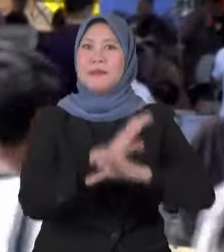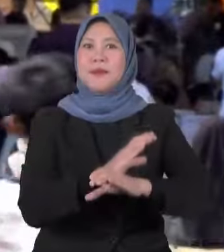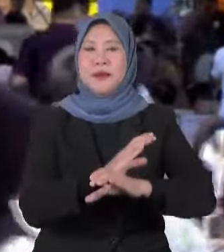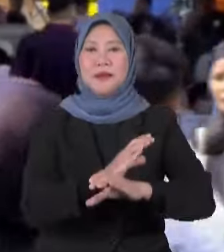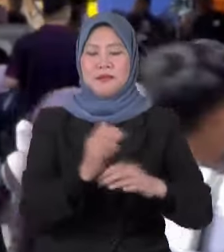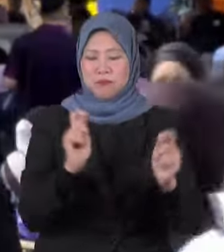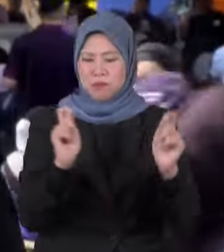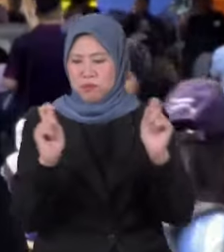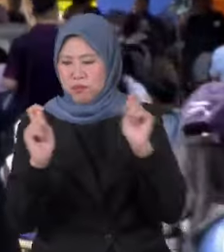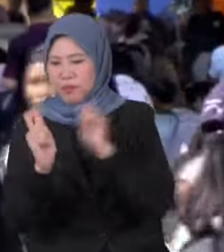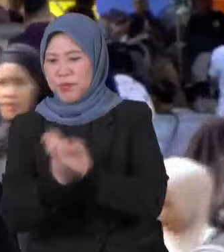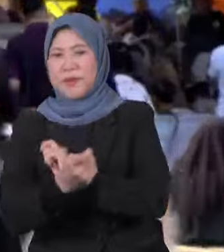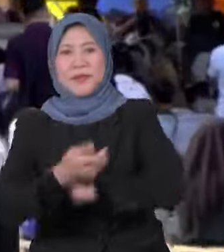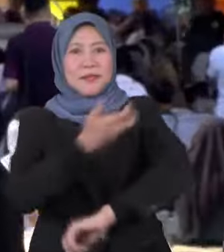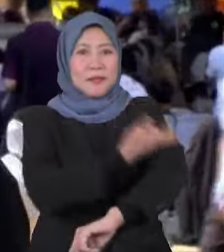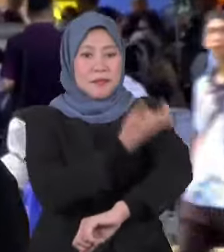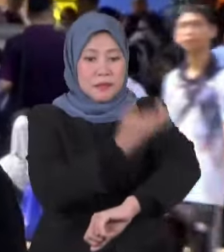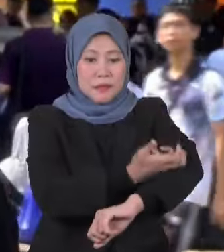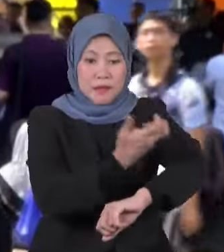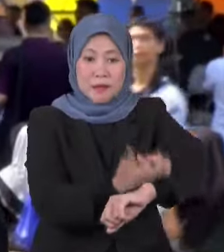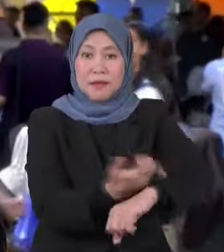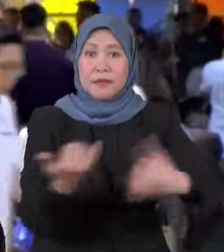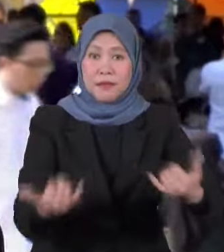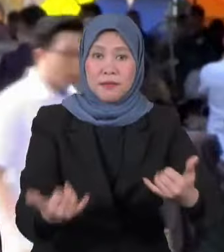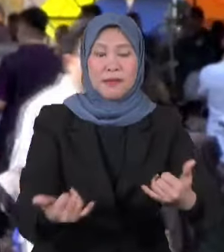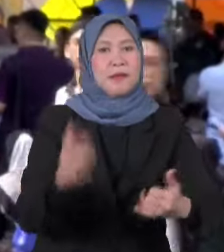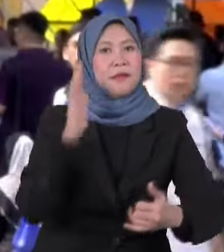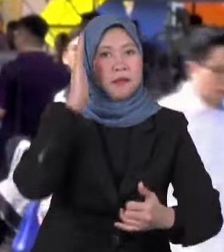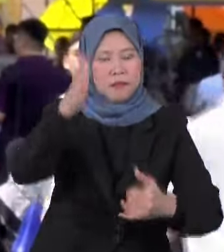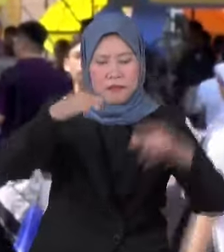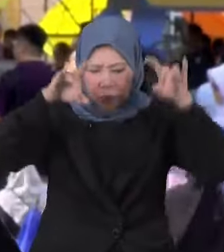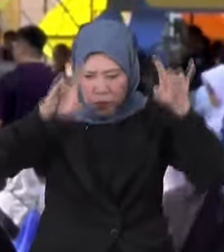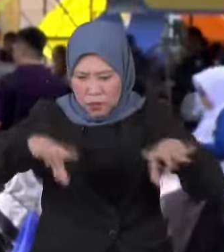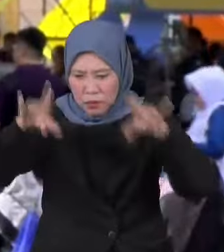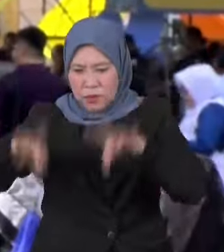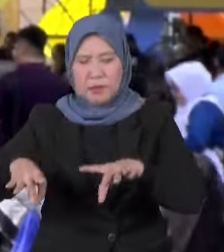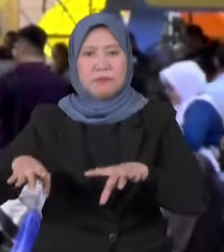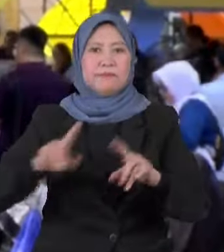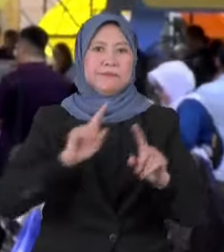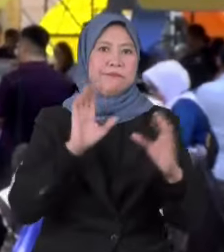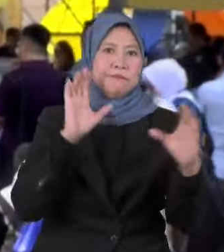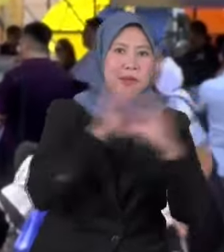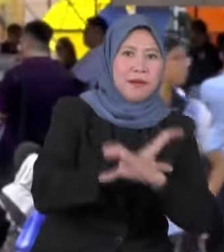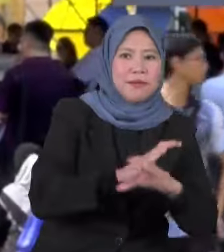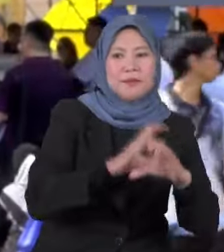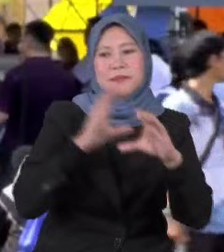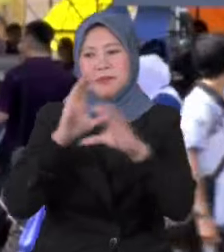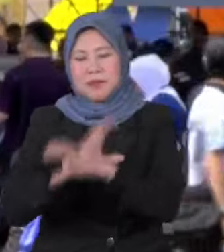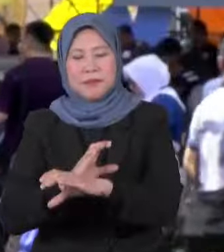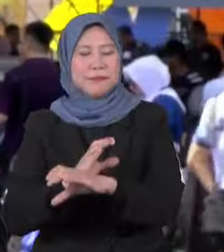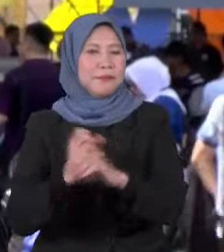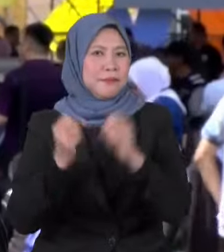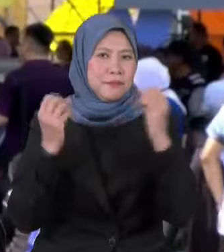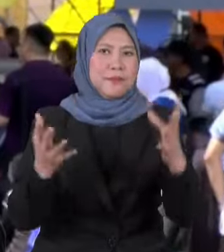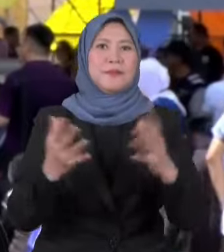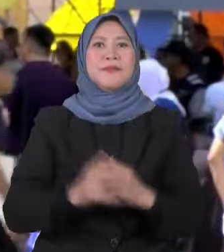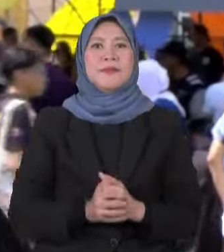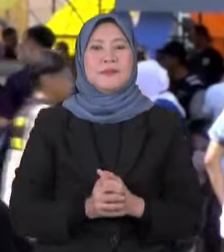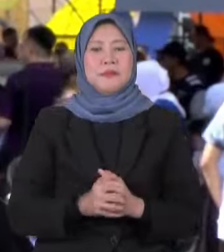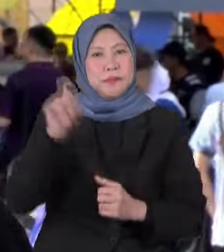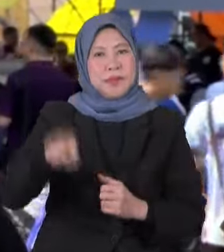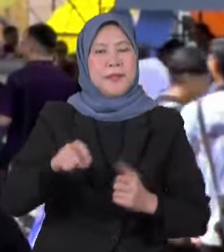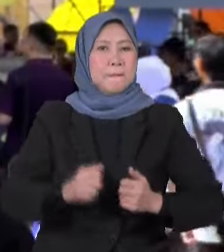tengah berubah. Generasi yang ada hari ini adalah generasi yang akan diuji dengan pelbagai perkara. Jadi ini satu generasi yang kena ada